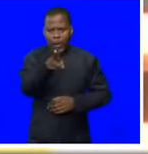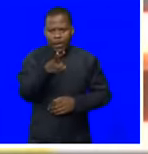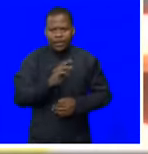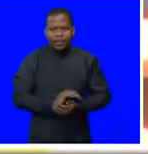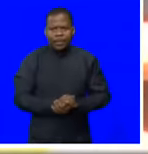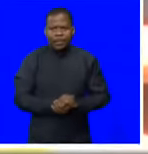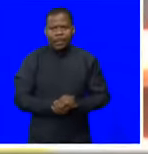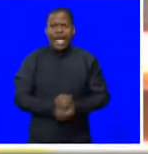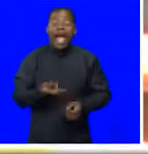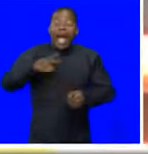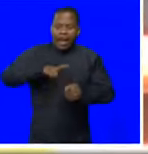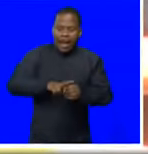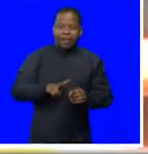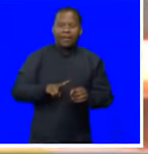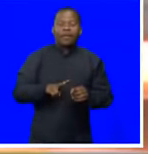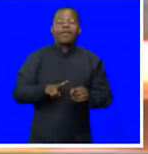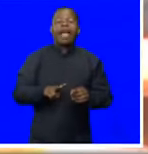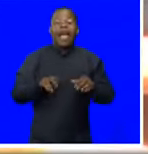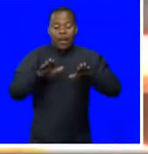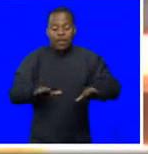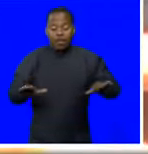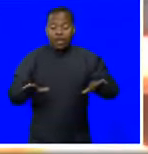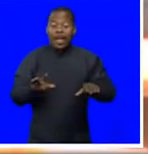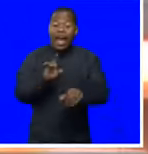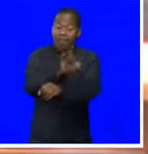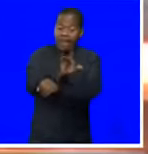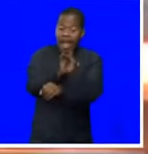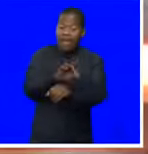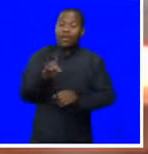kungaba kuyala nje kubantu abesikolwa ukuthi